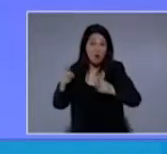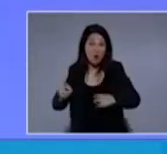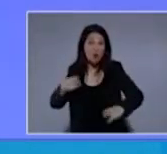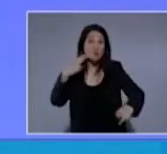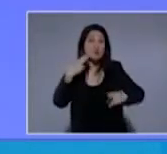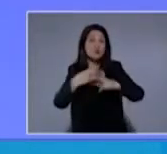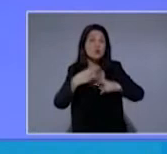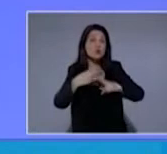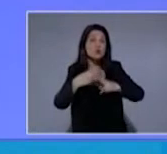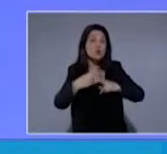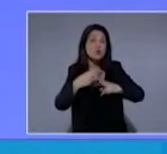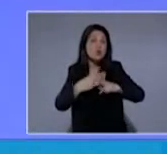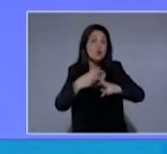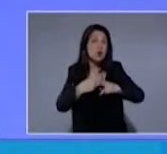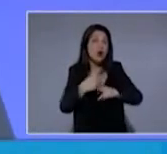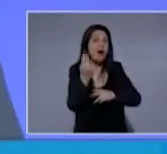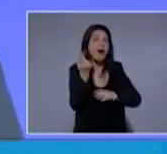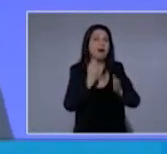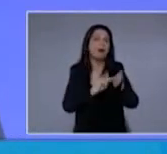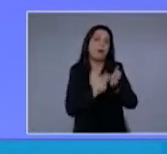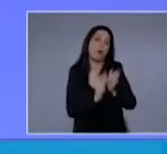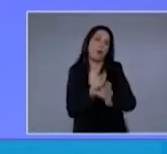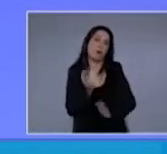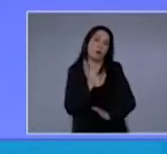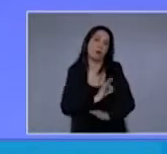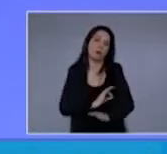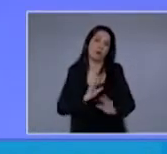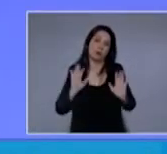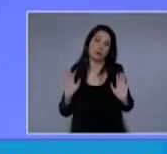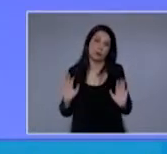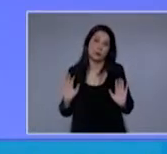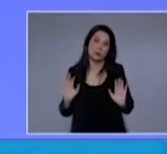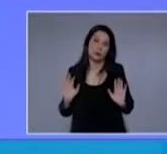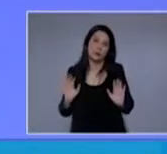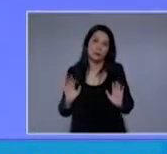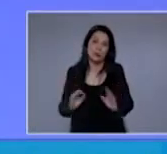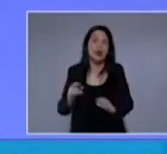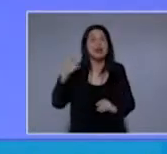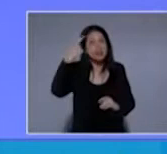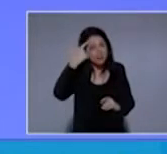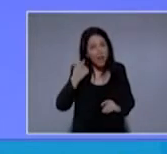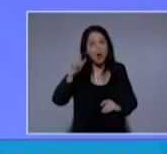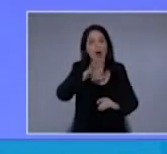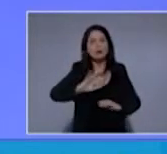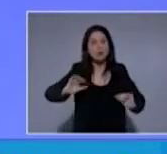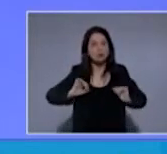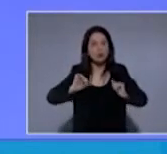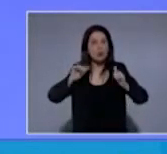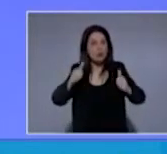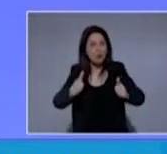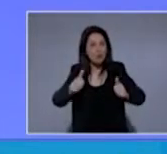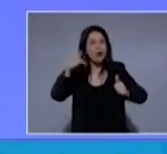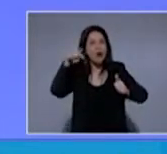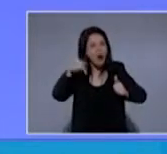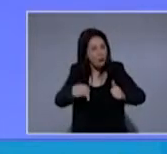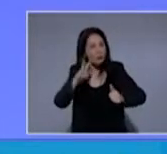ΣΥΡΙΖΑ τότε ωφέλη εκλογικά. Δεν τα είπαμε εμείς. Αυτά τα πράγματα ελέγχθησαν. Εγώ θεωρώ την κυρία Τσανάκα